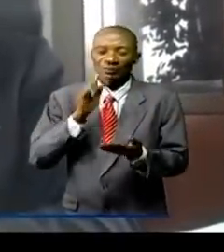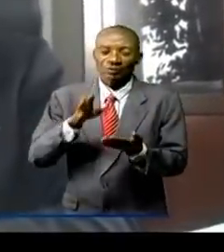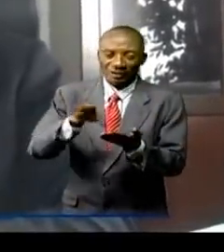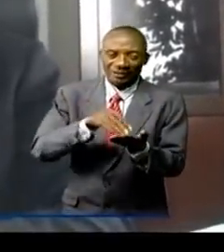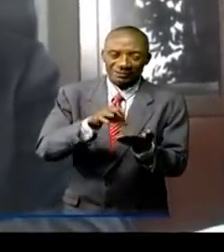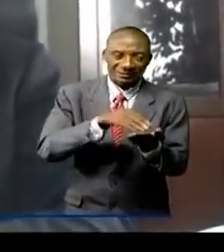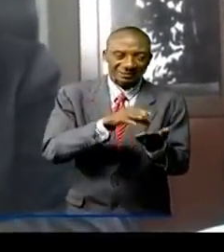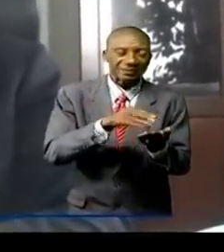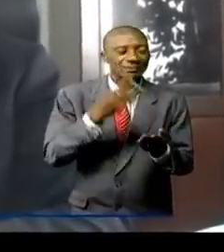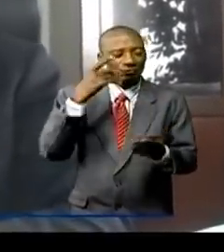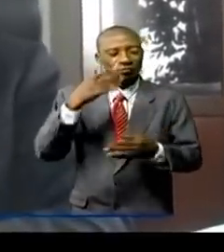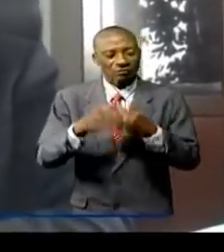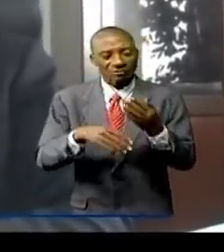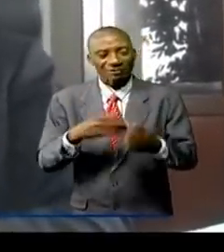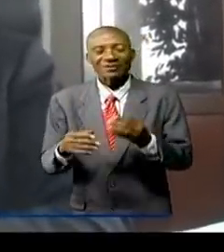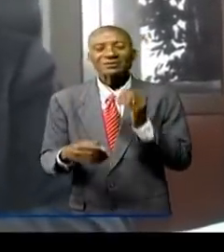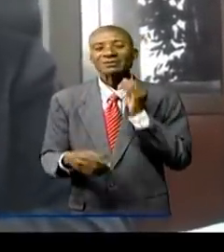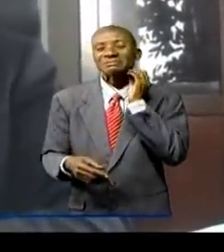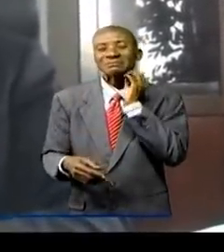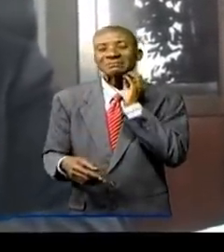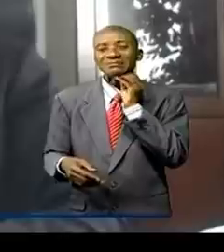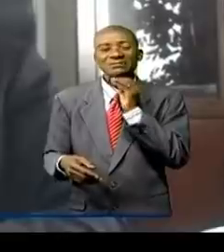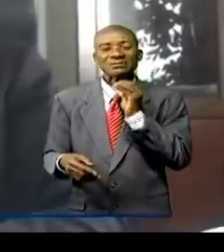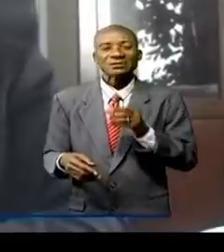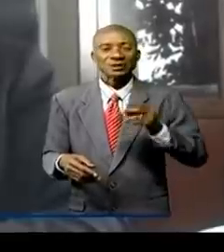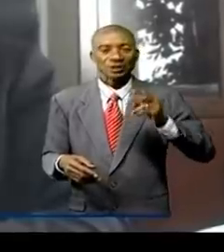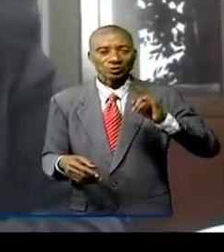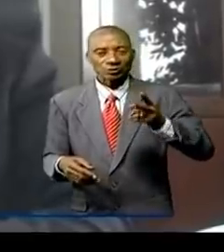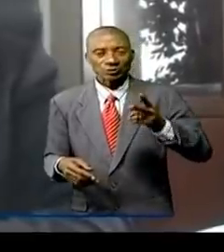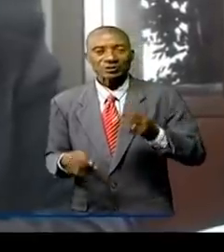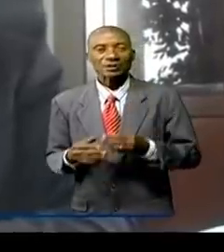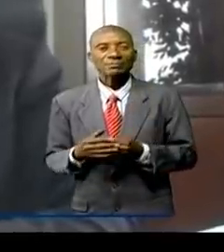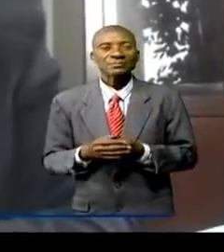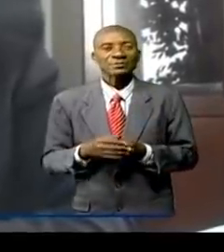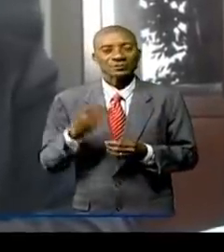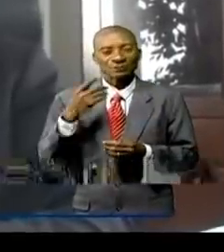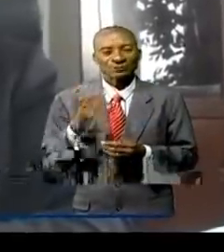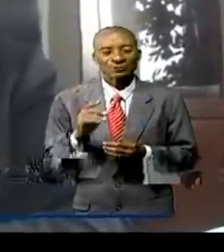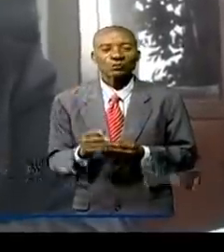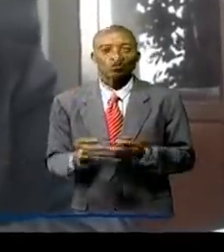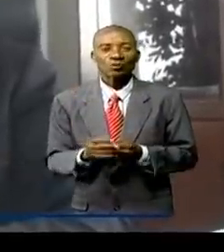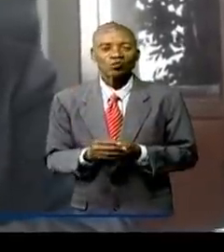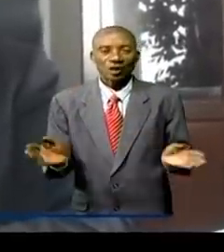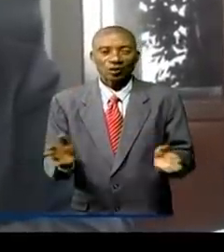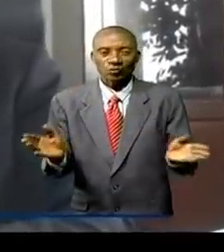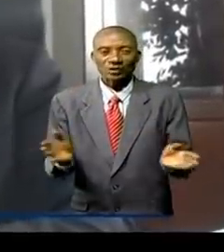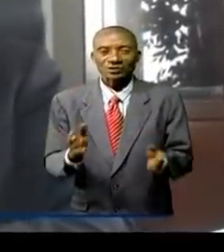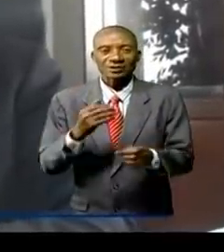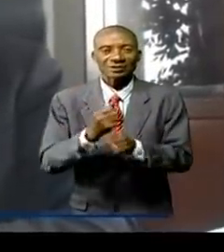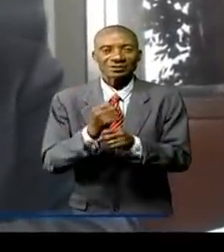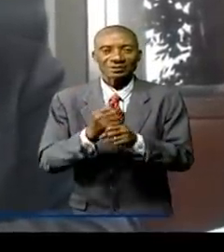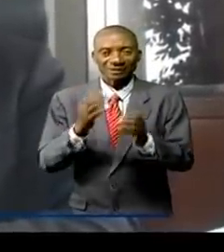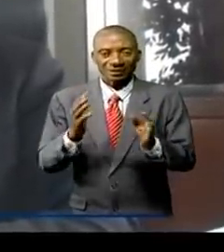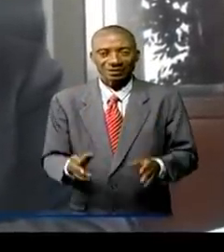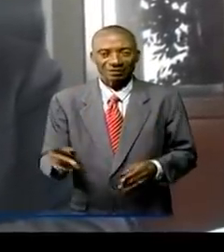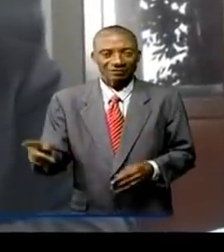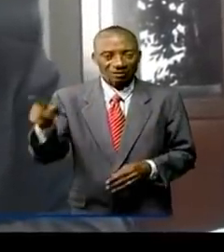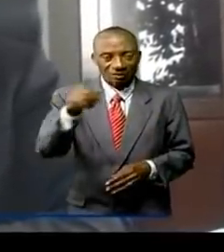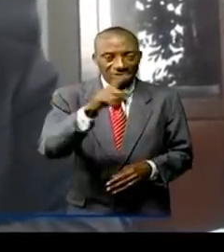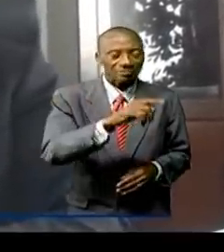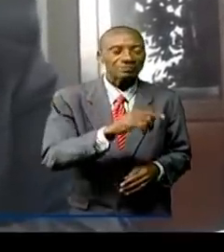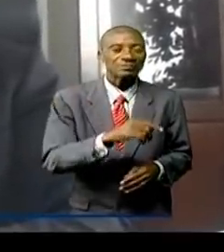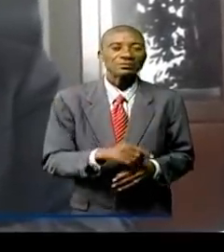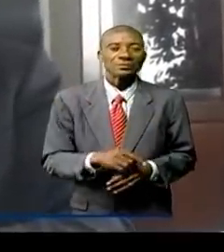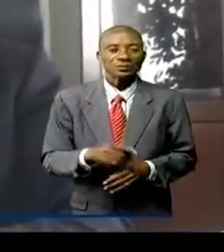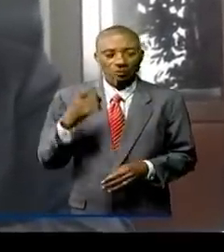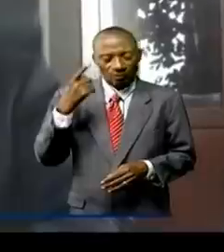première stratégie. Et la seconde, c'est sensibiliser nos agents de pouvoir encadrer correctement